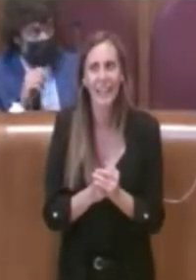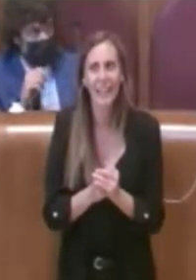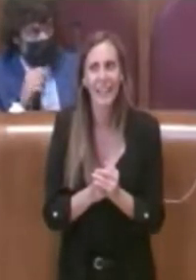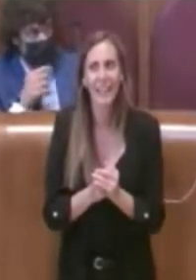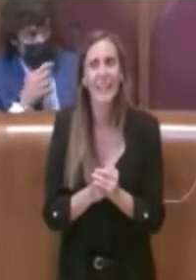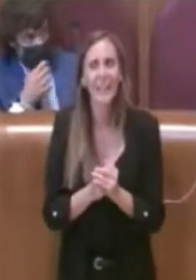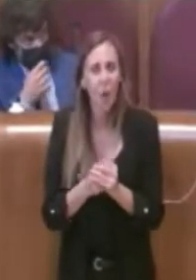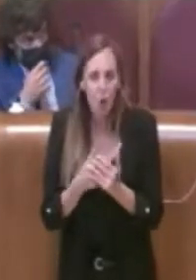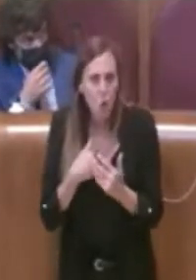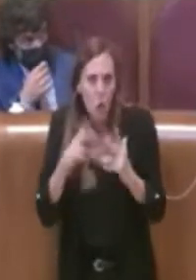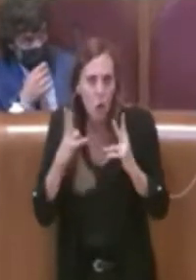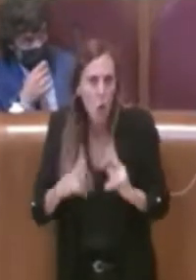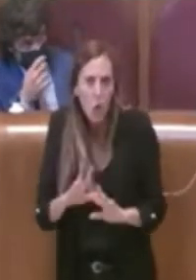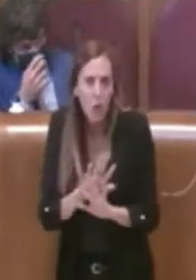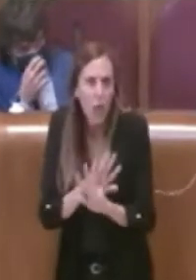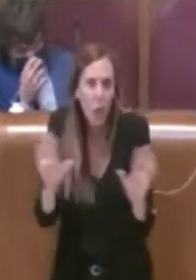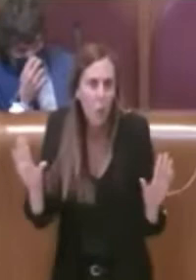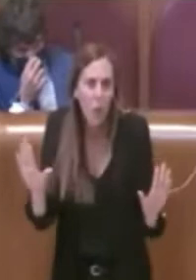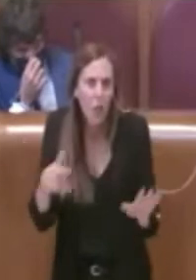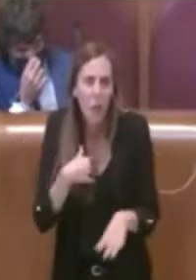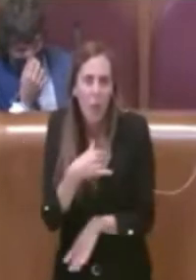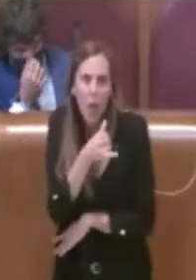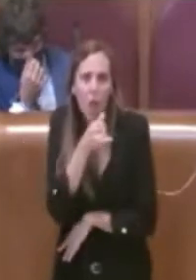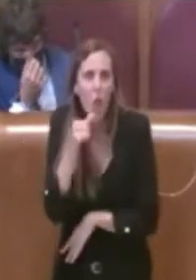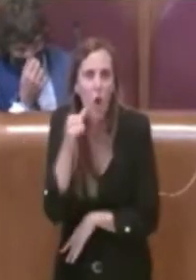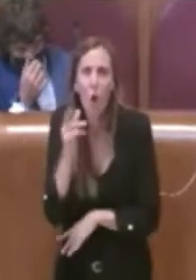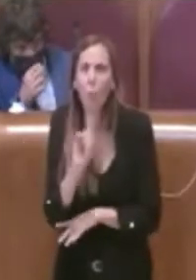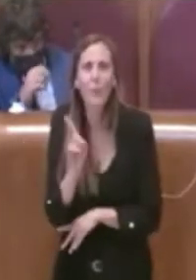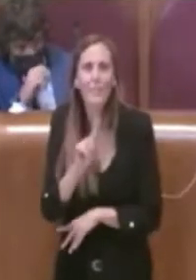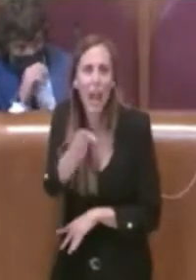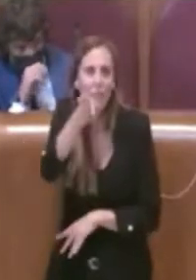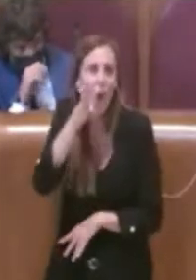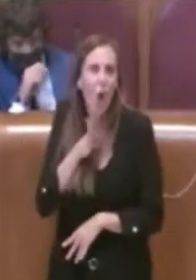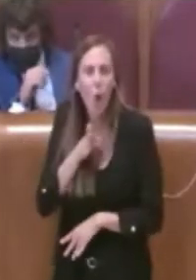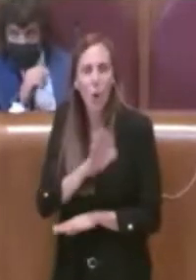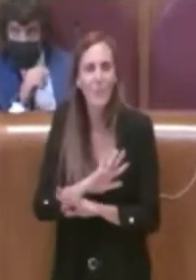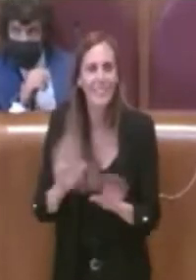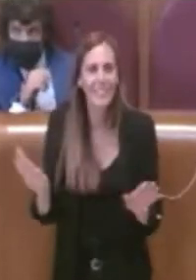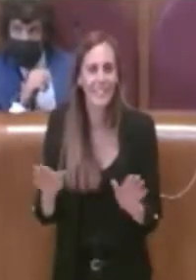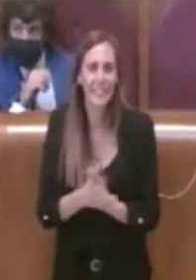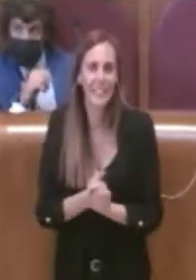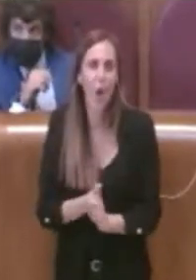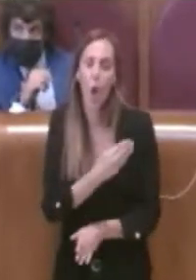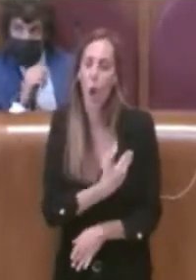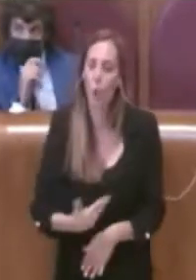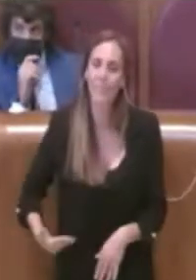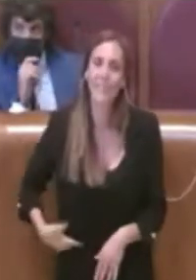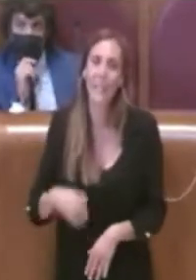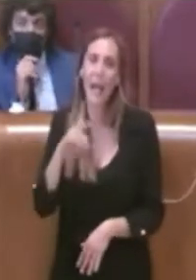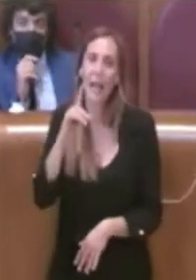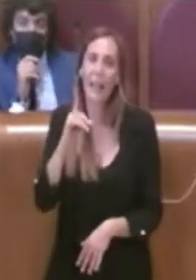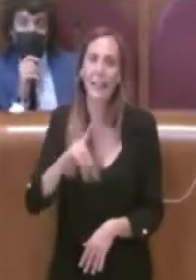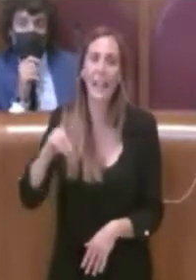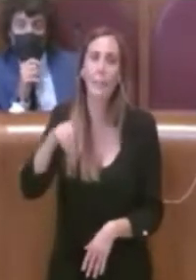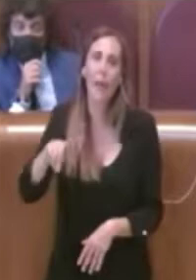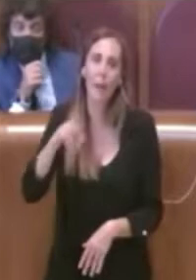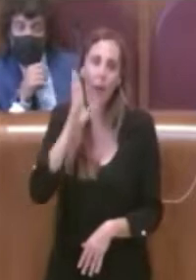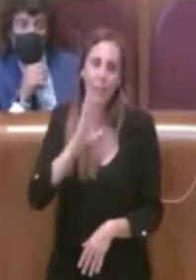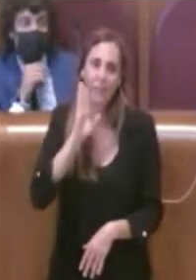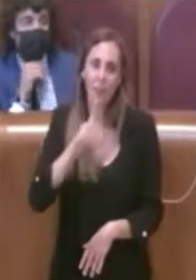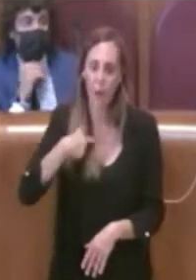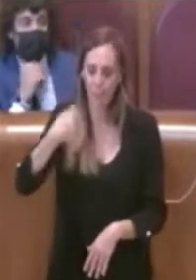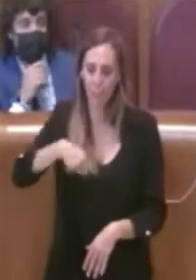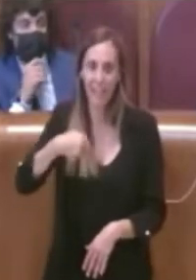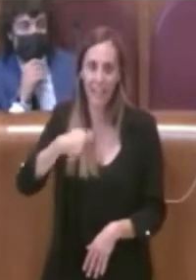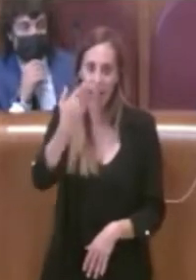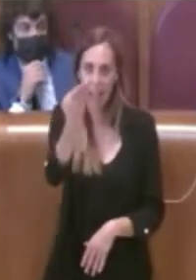medico olistico integrato non ho bisogno di consigli consiglieri di palma si rivolga alla presidenza allora